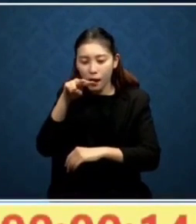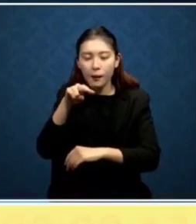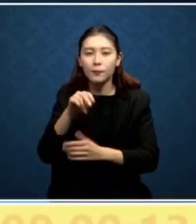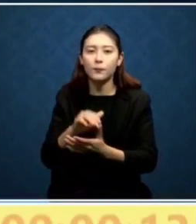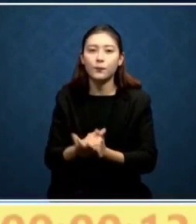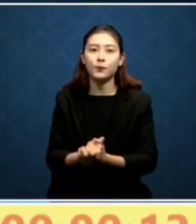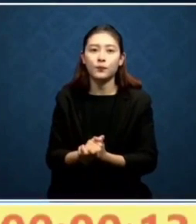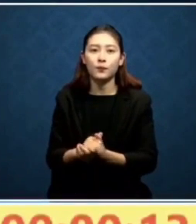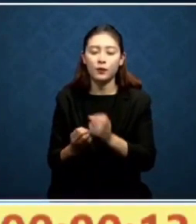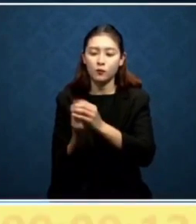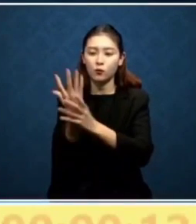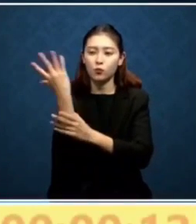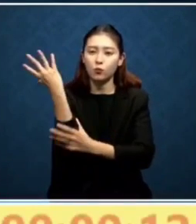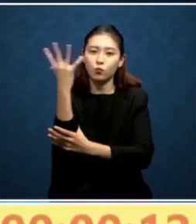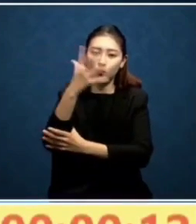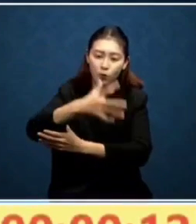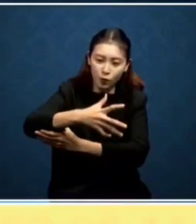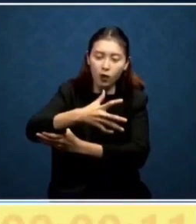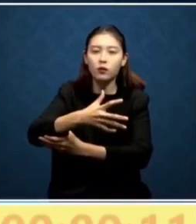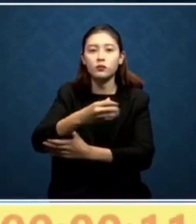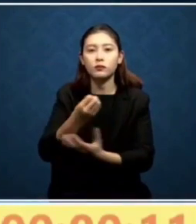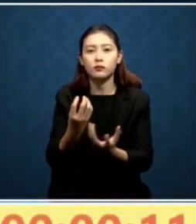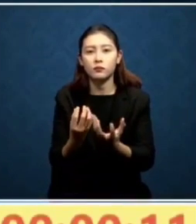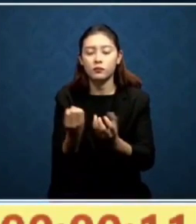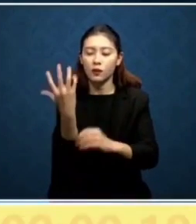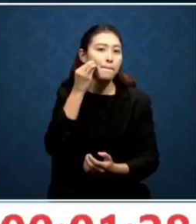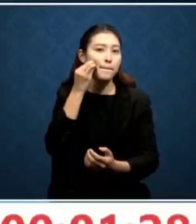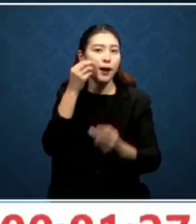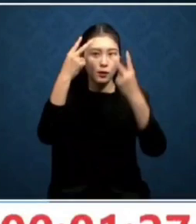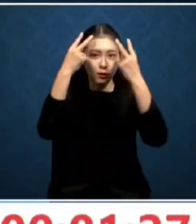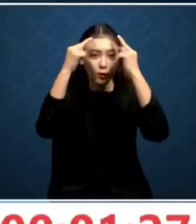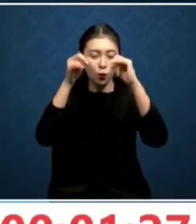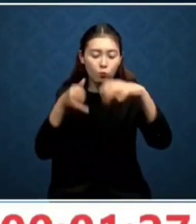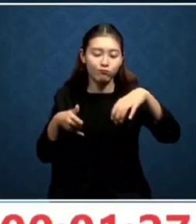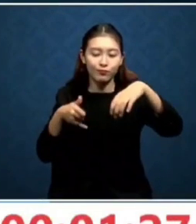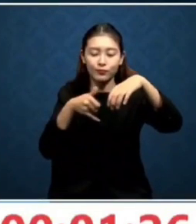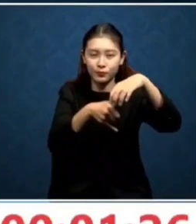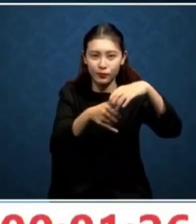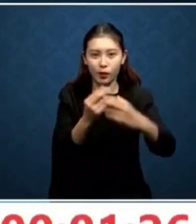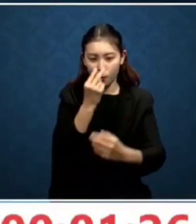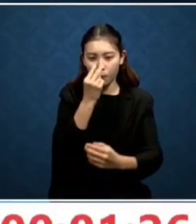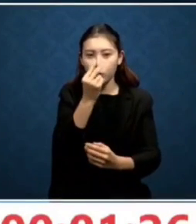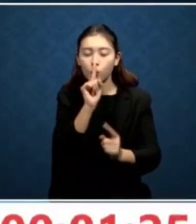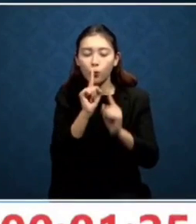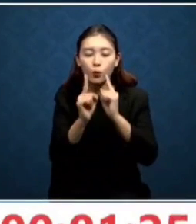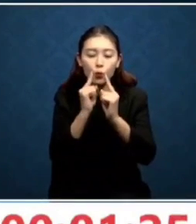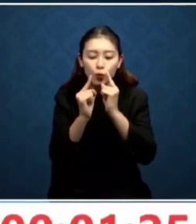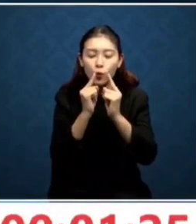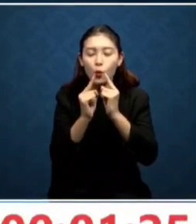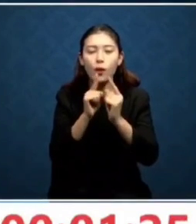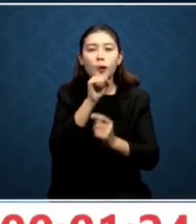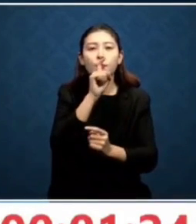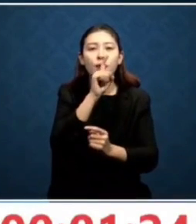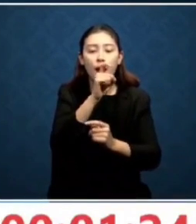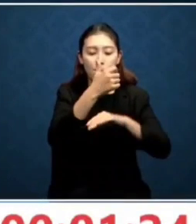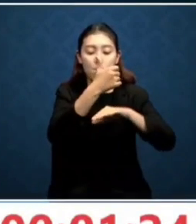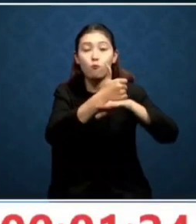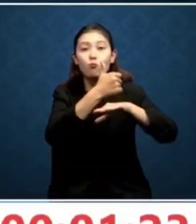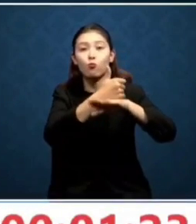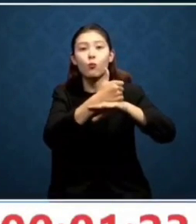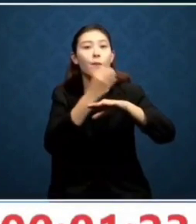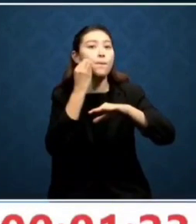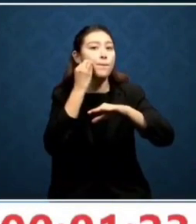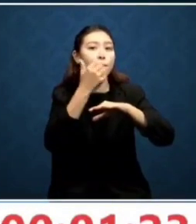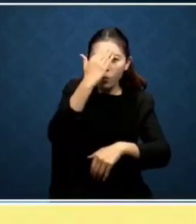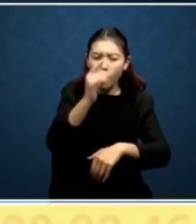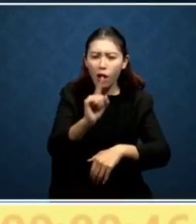ปีแล้วและถ้วความรุนแงมากขึ้นในช่วง 2-3 ปีทผ่ามาจึข่ใหหน้วยงานที่เกี่วของพิจารณาสนับสนุนงบประมาณใหแ่ชุมชนะอาศ